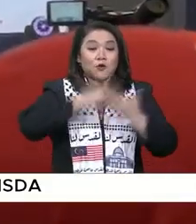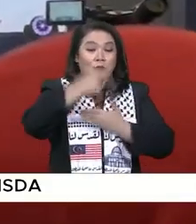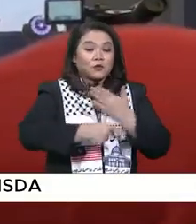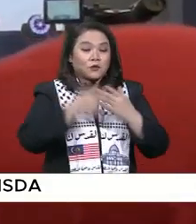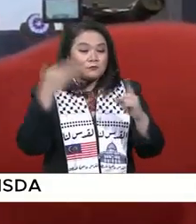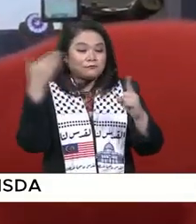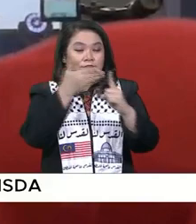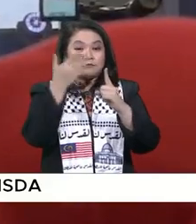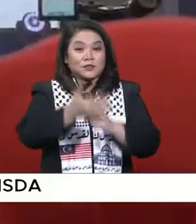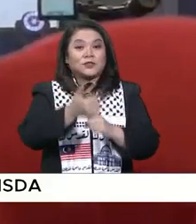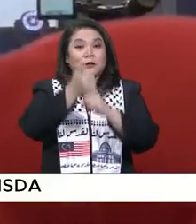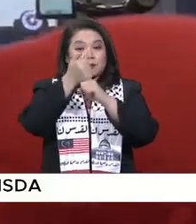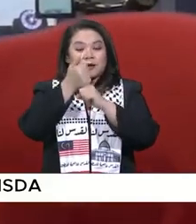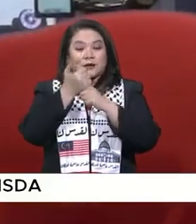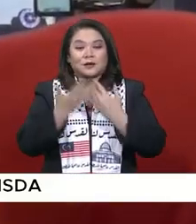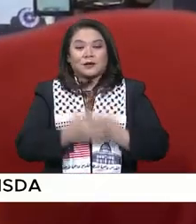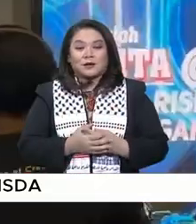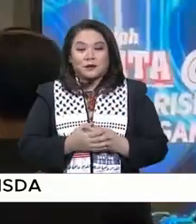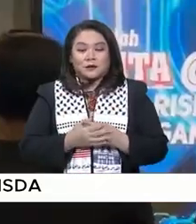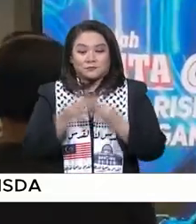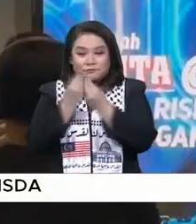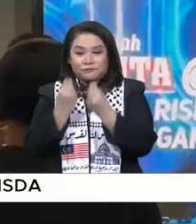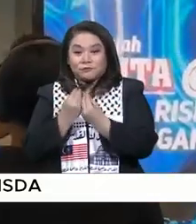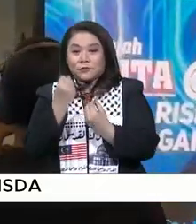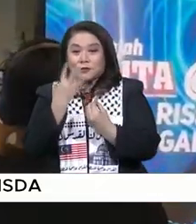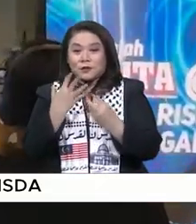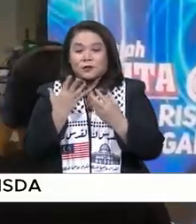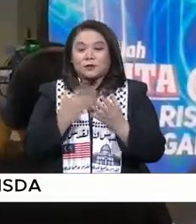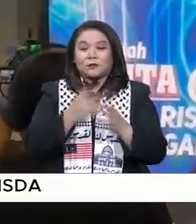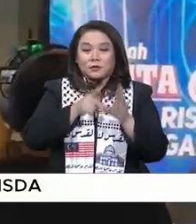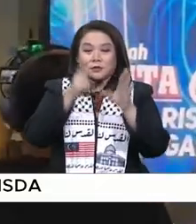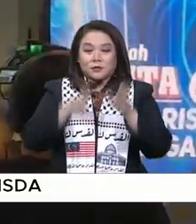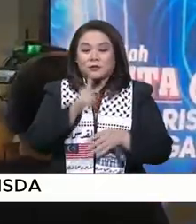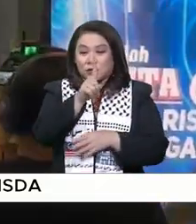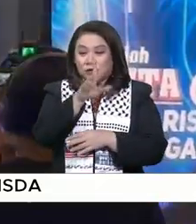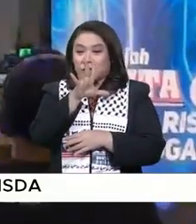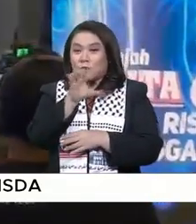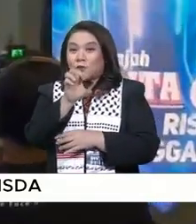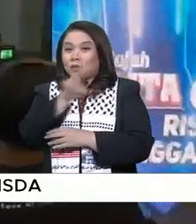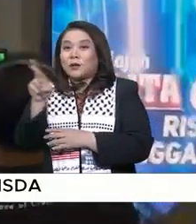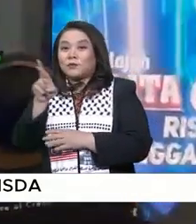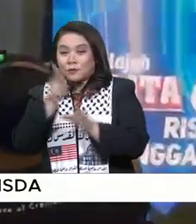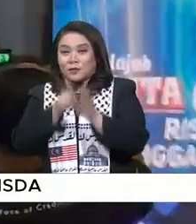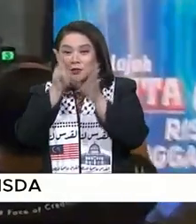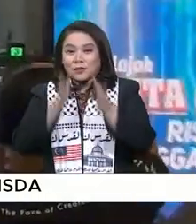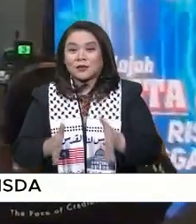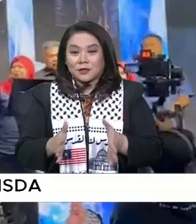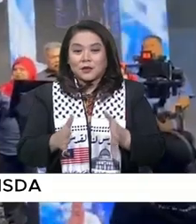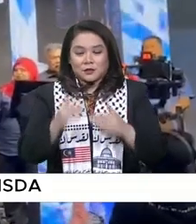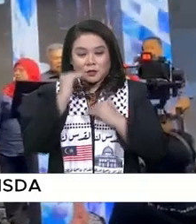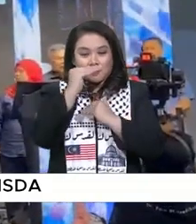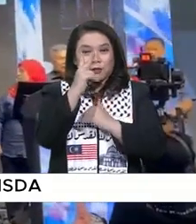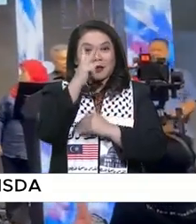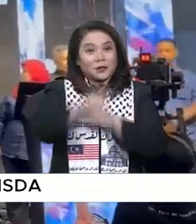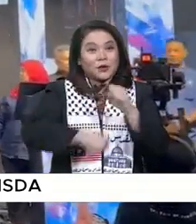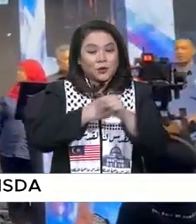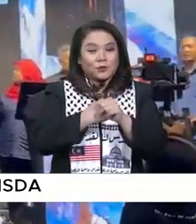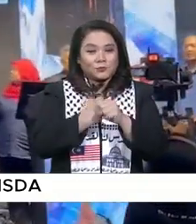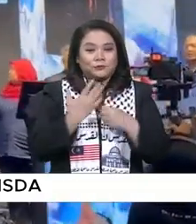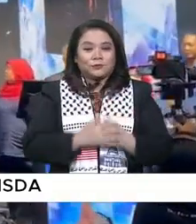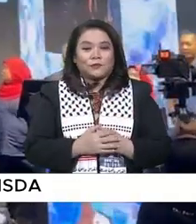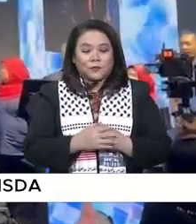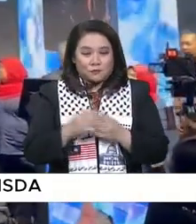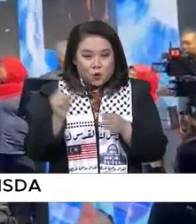mencapai sasaran awal bilangan pesertanya iaitu seramai 150,000 peserta dalam tempoh 3 tahun. Walaupun bergerak